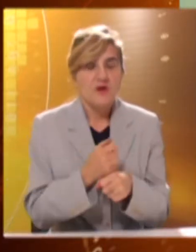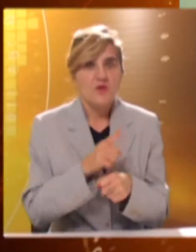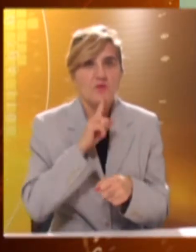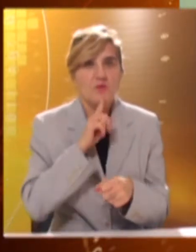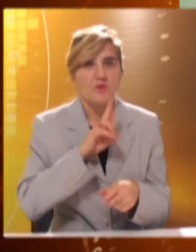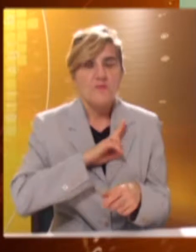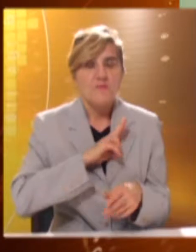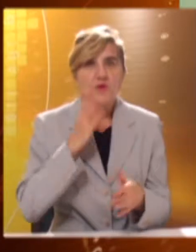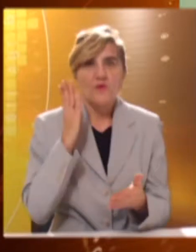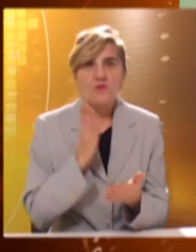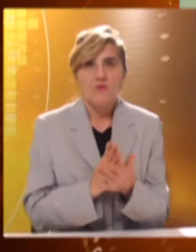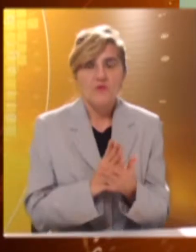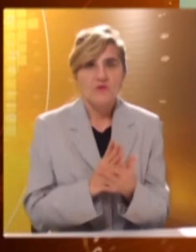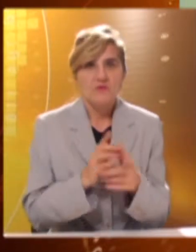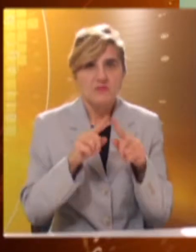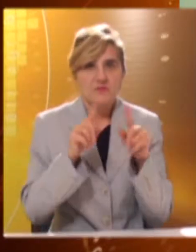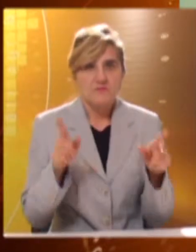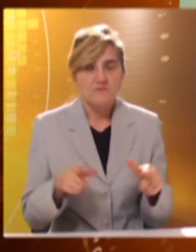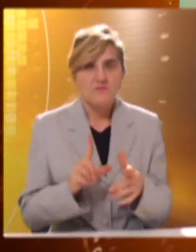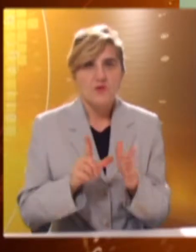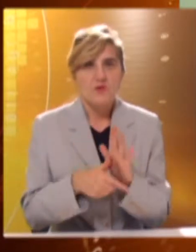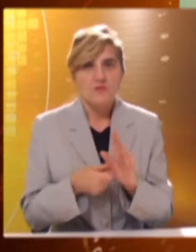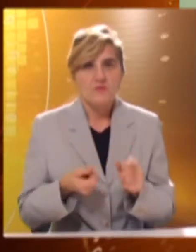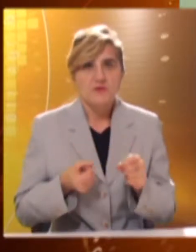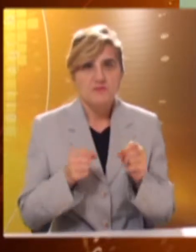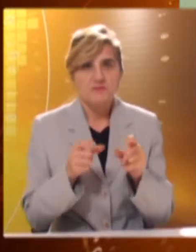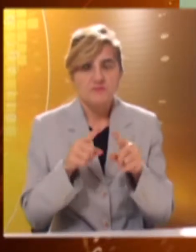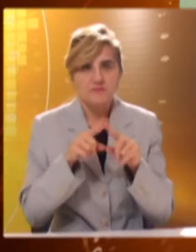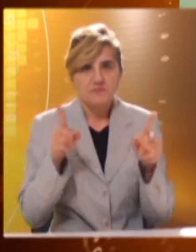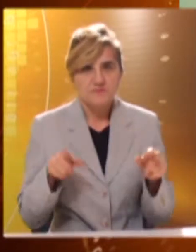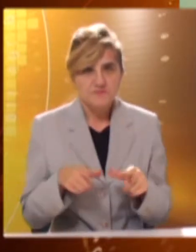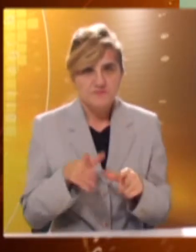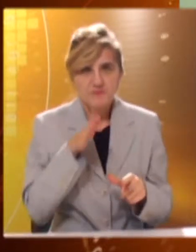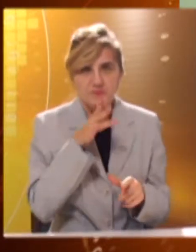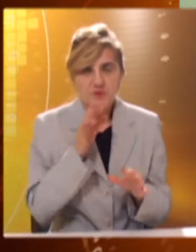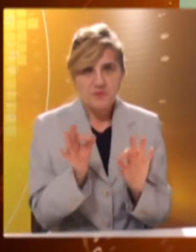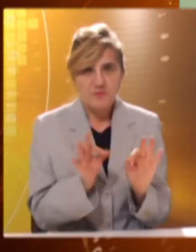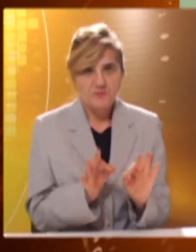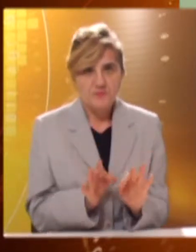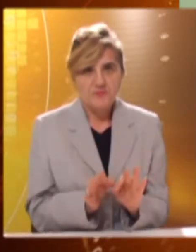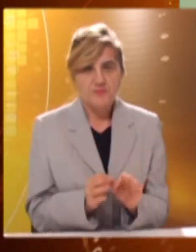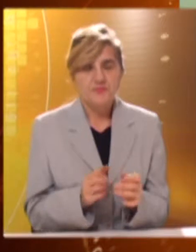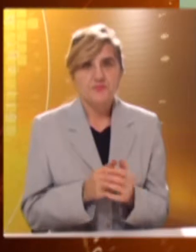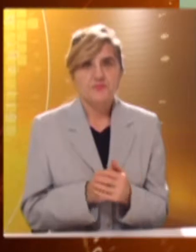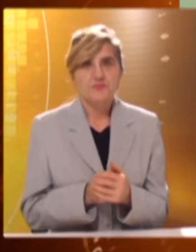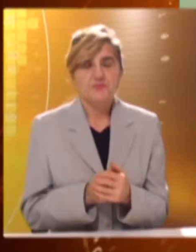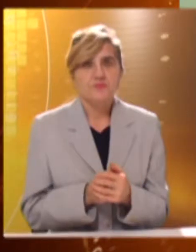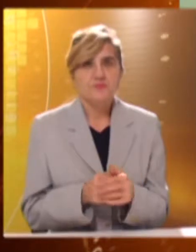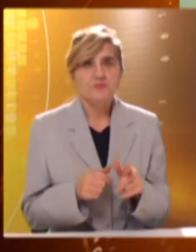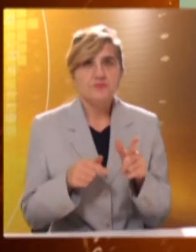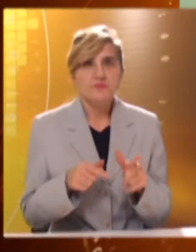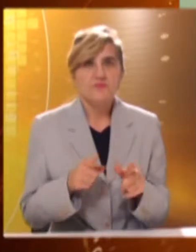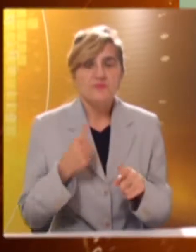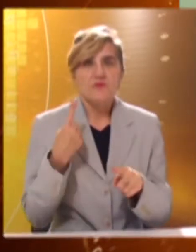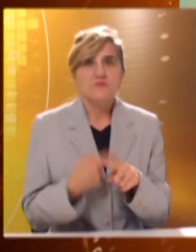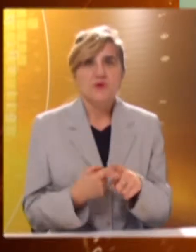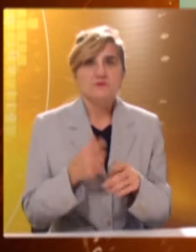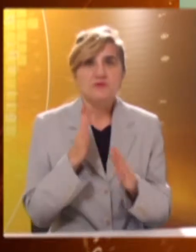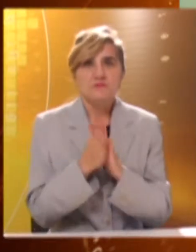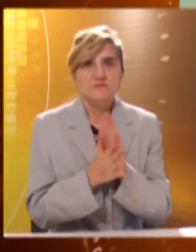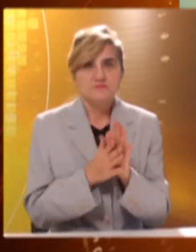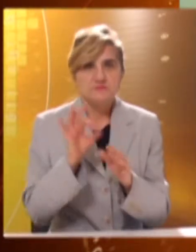gotove projekte odmah posle ovog sastanka mogu i da apliciraju. Znači, učinili smo to da smo fond doveli u Suboticu na direktan razgovor,